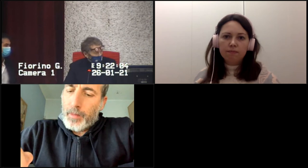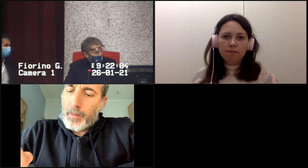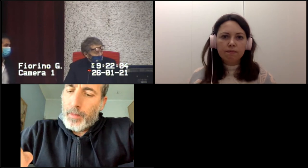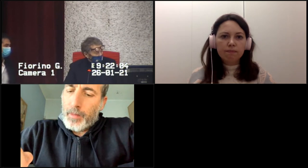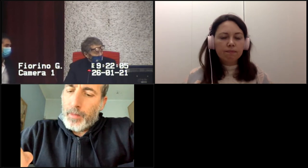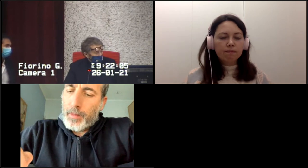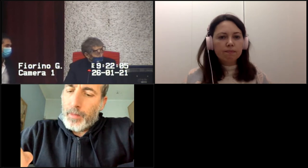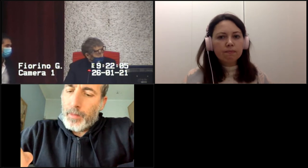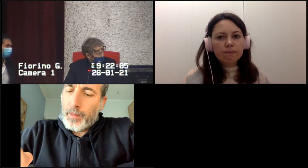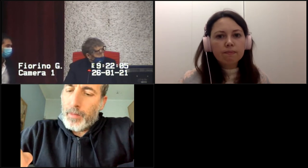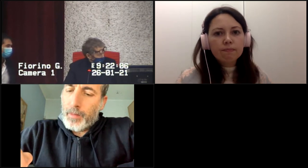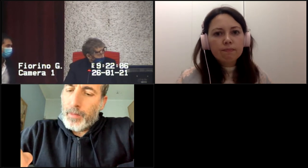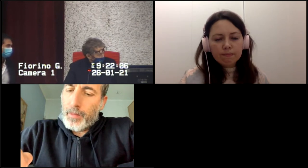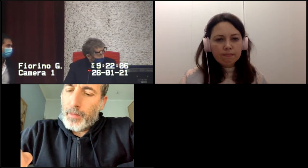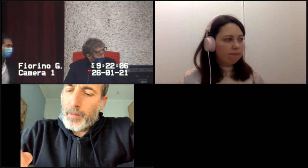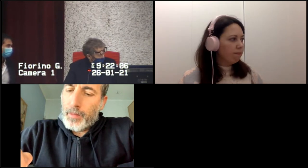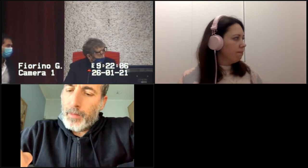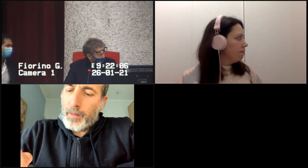Sì, sarà troppo lungo. Dai. Ok,